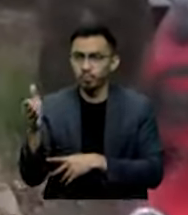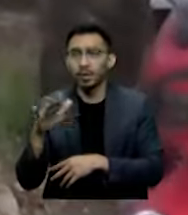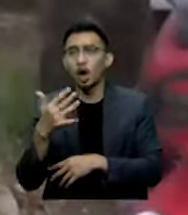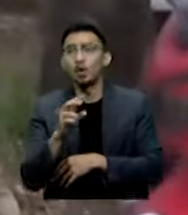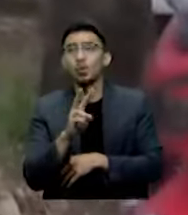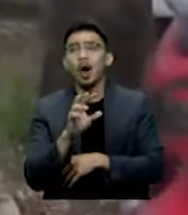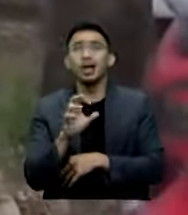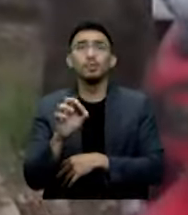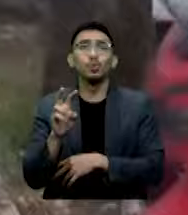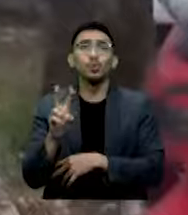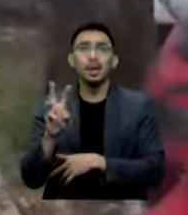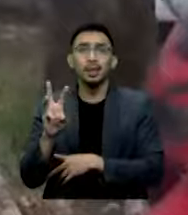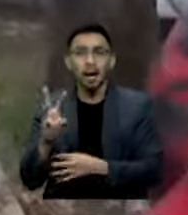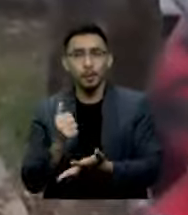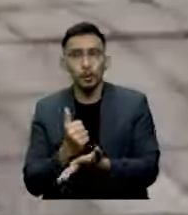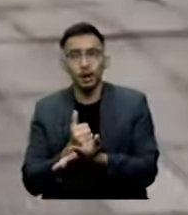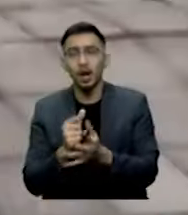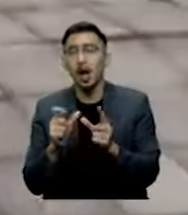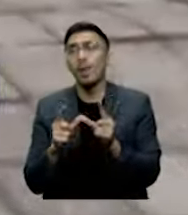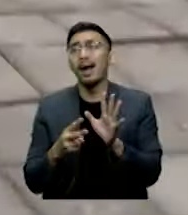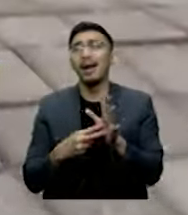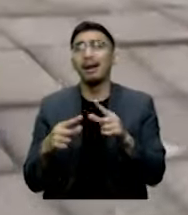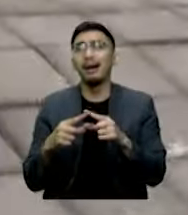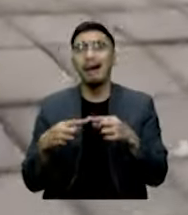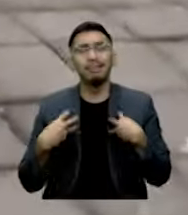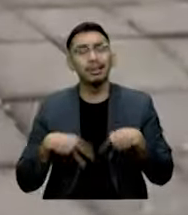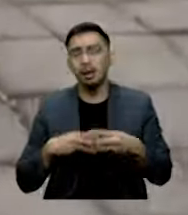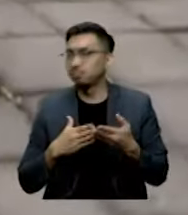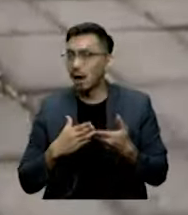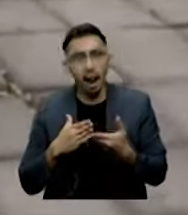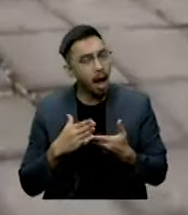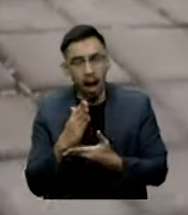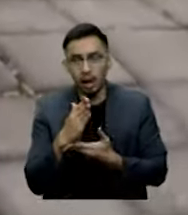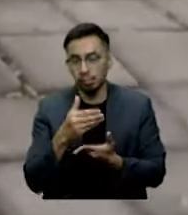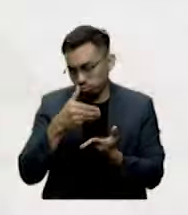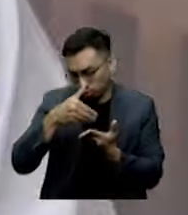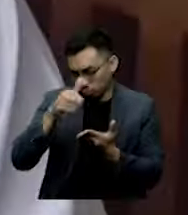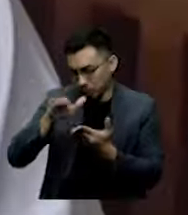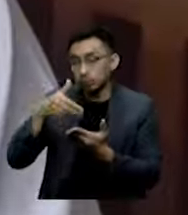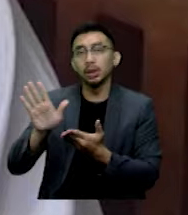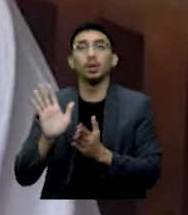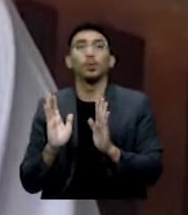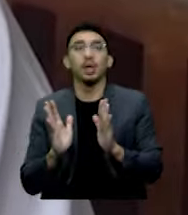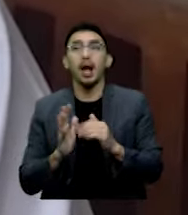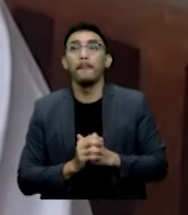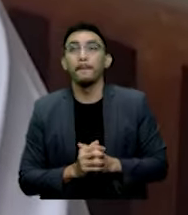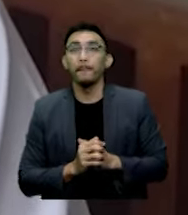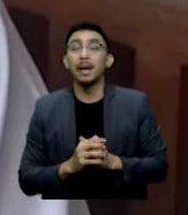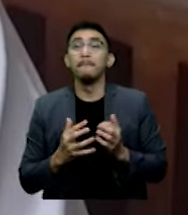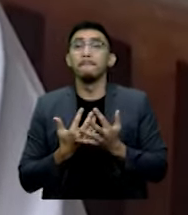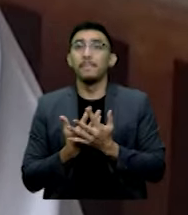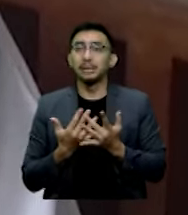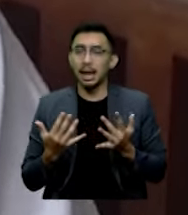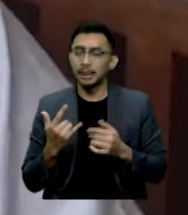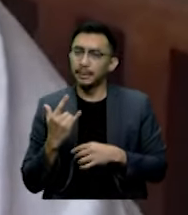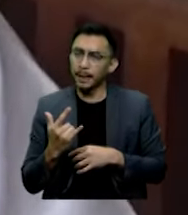banyak WNA yang dideportasi karena melanggar etika, hal ini belum mampu memberi efek jera. yang jelas yang pertama kita prihatin ya dengan kondisi